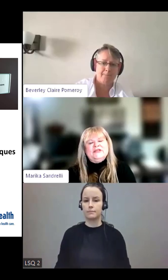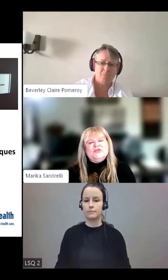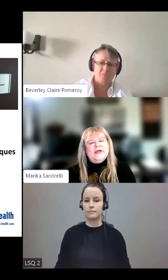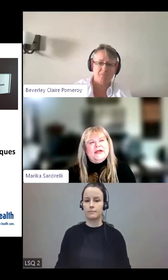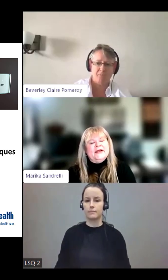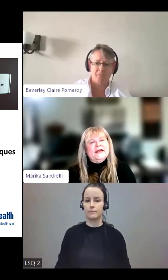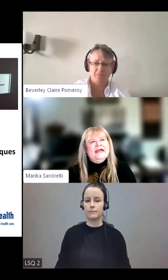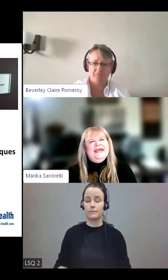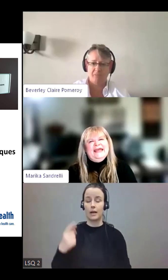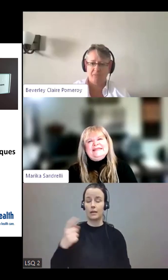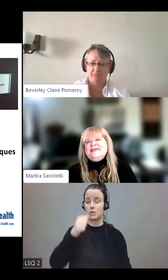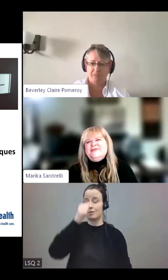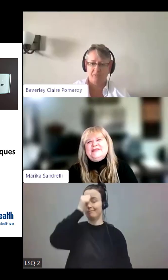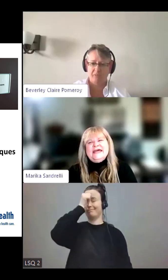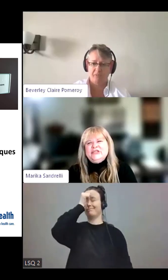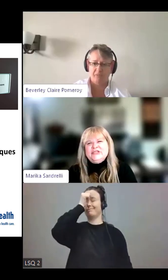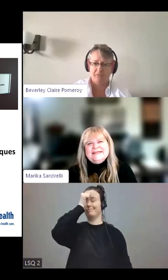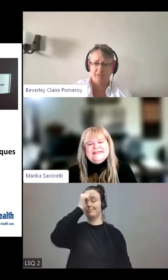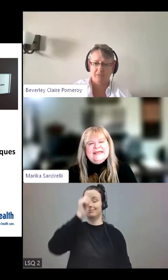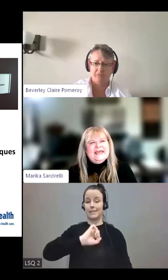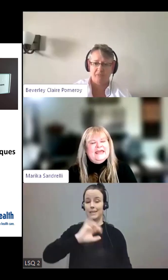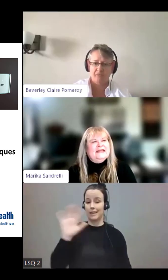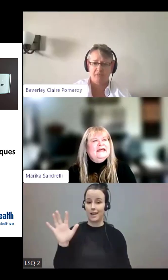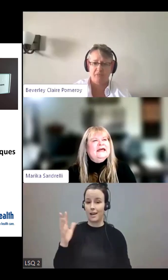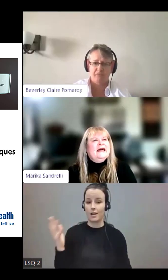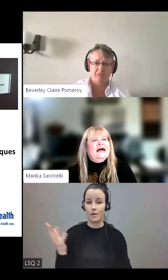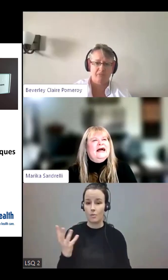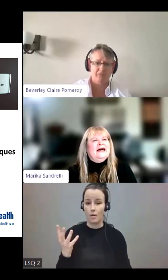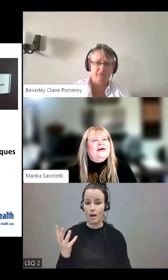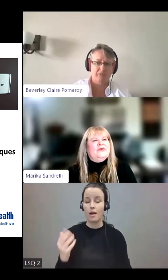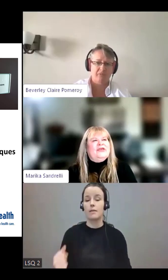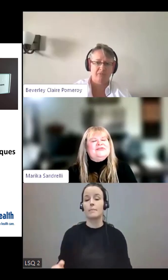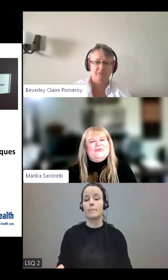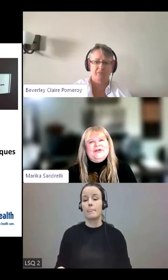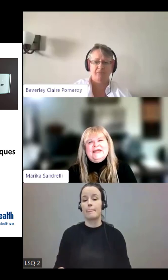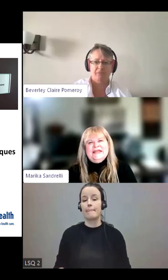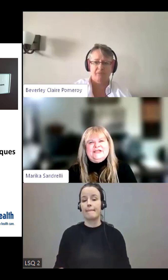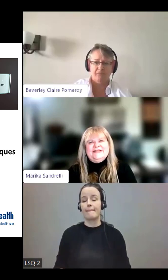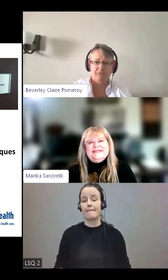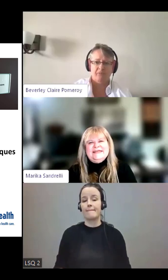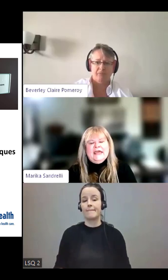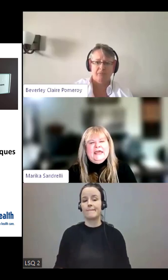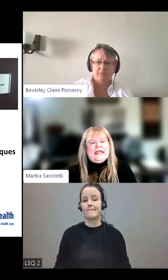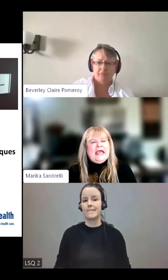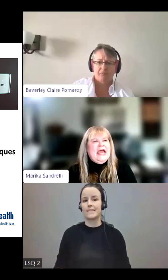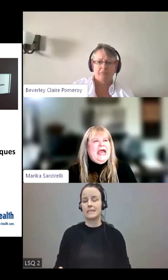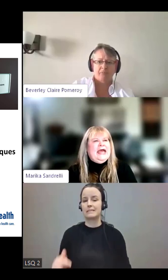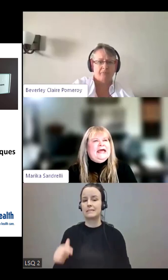c'était un moment important, plutôt que dire que la personne cherche l'attention, c'est cherche plutôt des